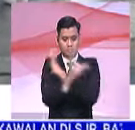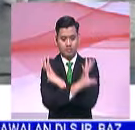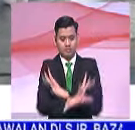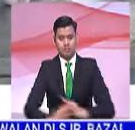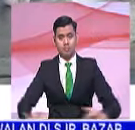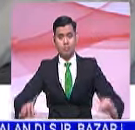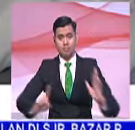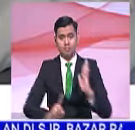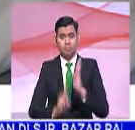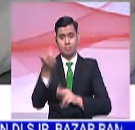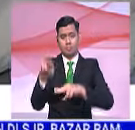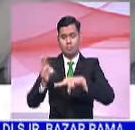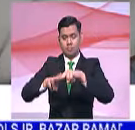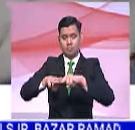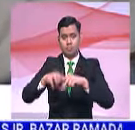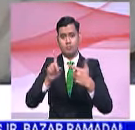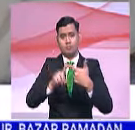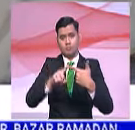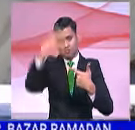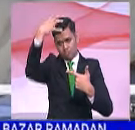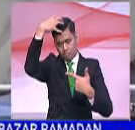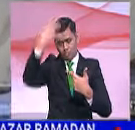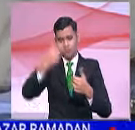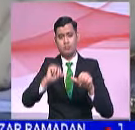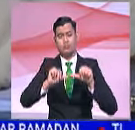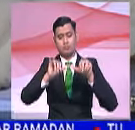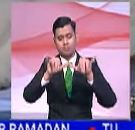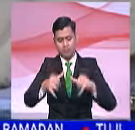512 kes, diikuti Selangor kekal tinggi